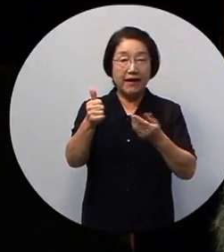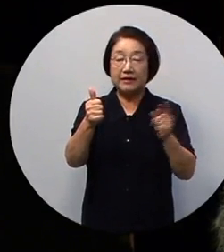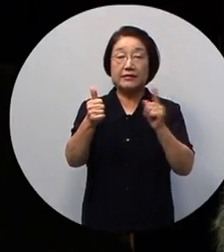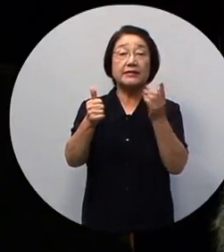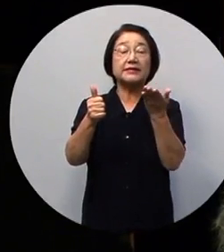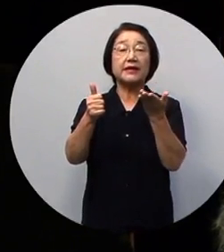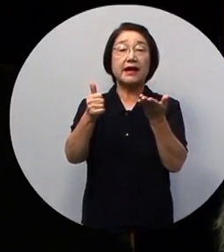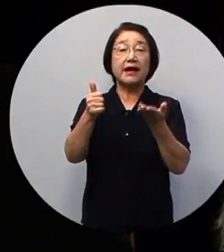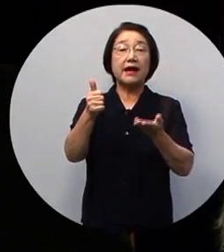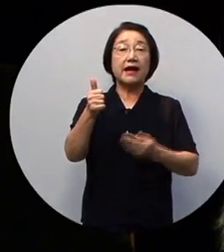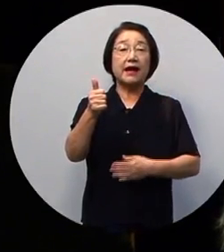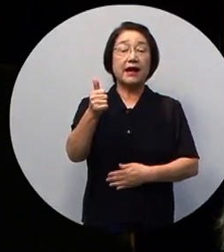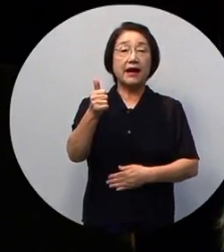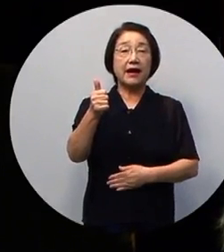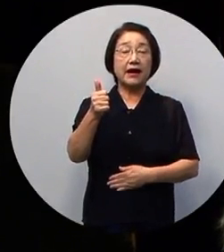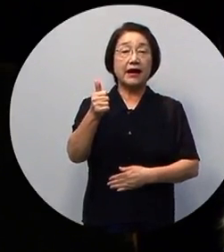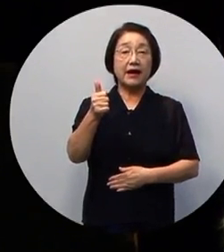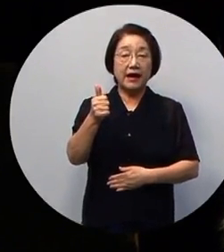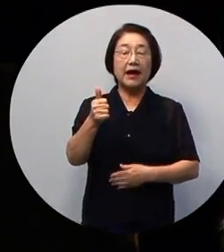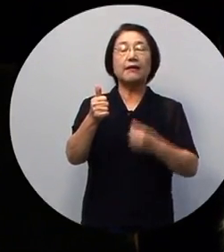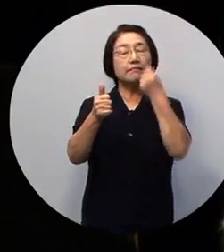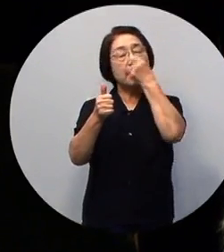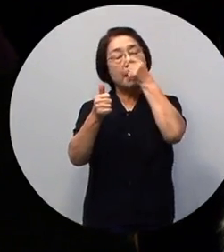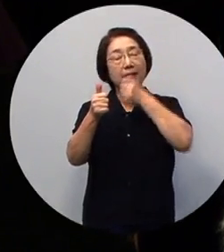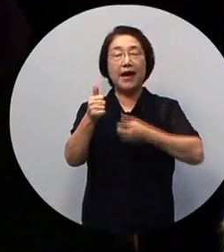友達の友達はどうですか？